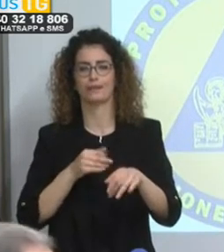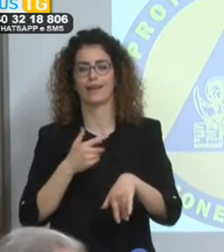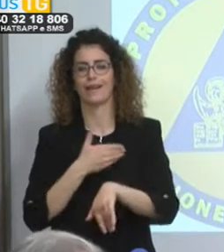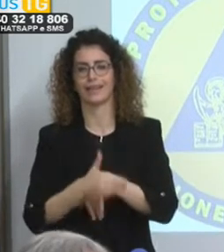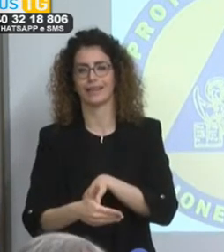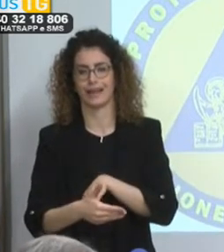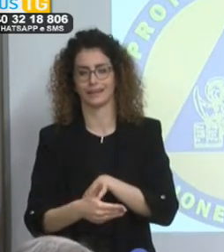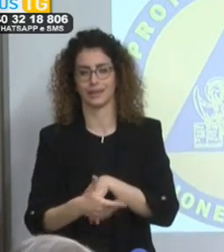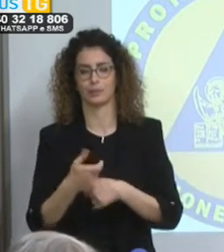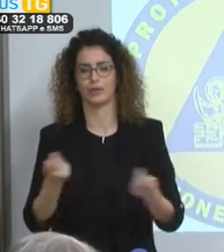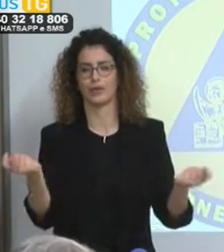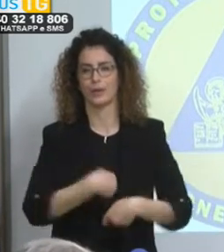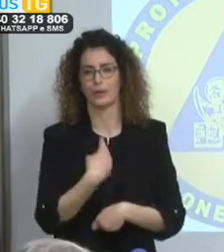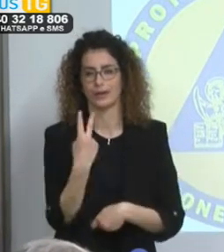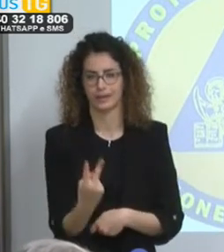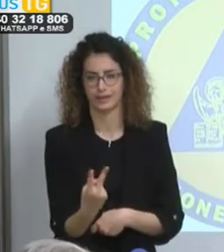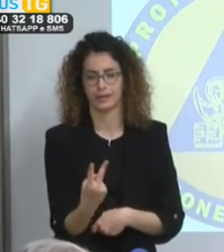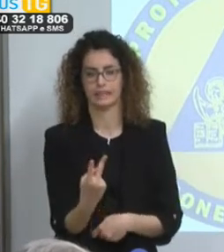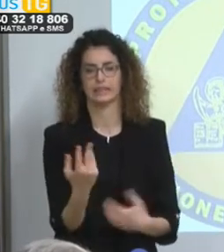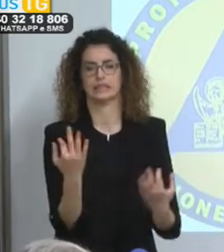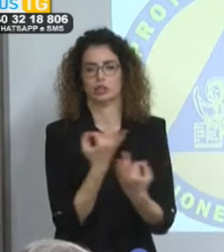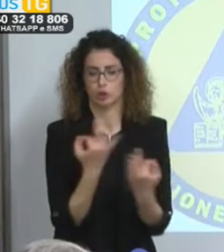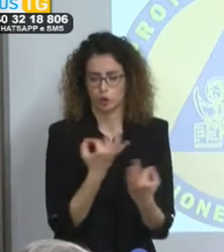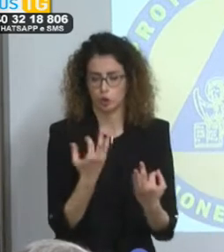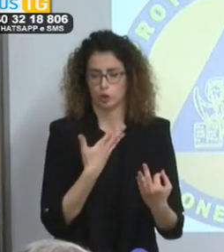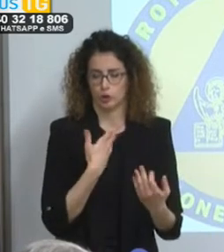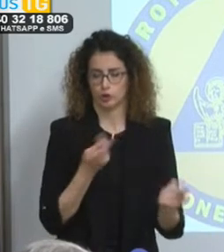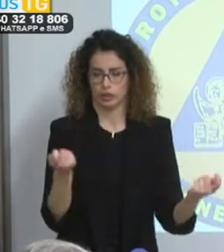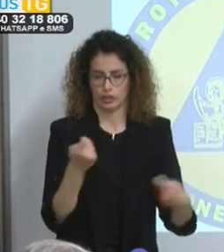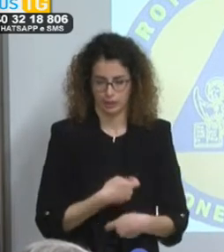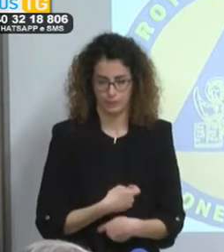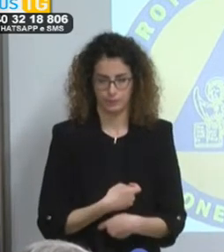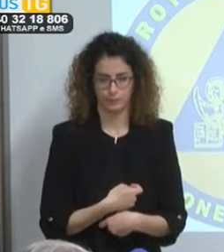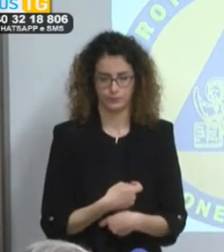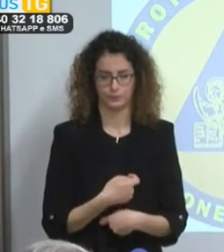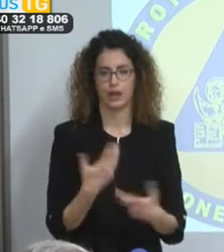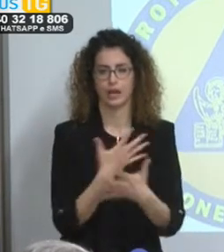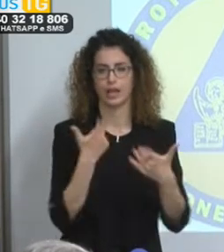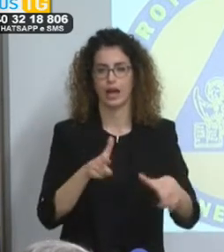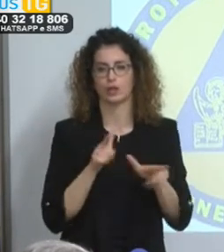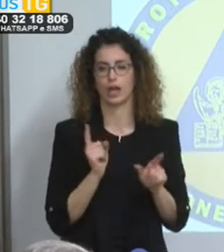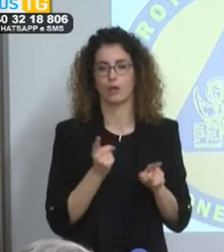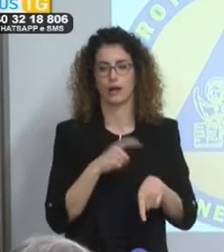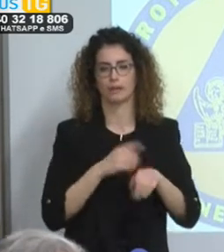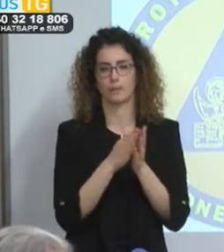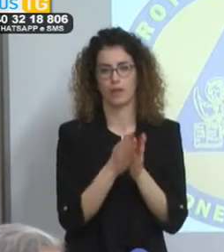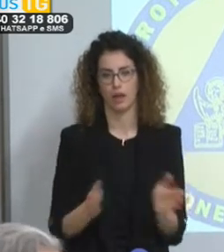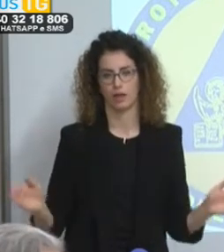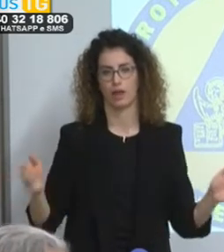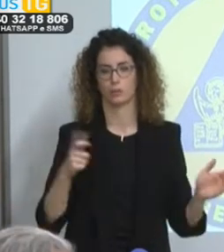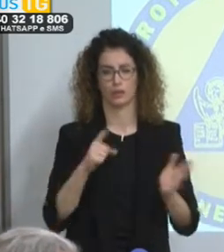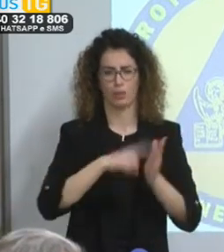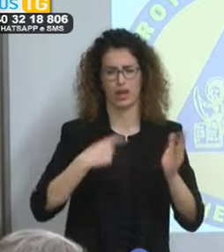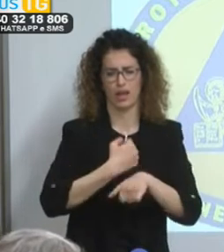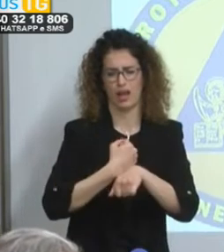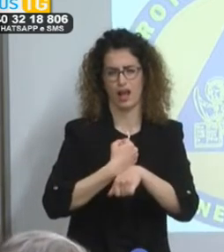cui giustamente ci sono stati, ci mancherebbe, ma ovviamente hanno dilatato i tempi perché abbiamo perso un sacco di mesi di lavoro,